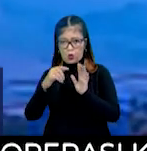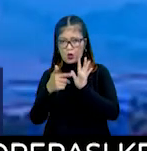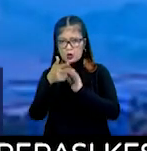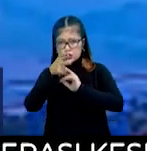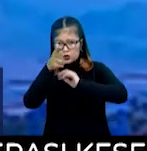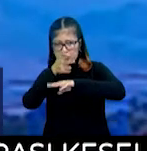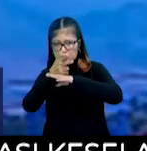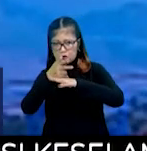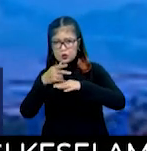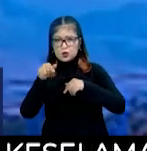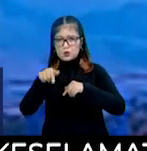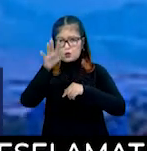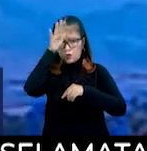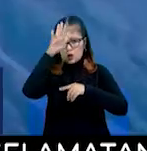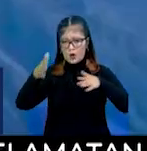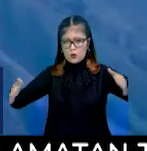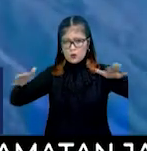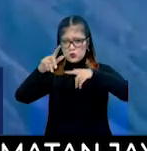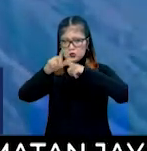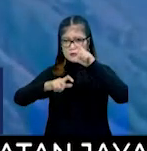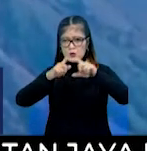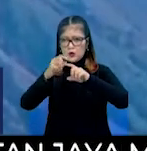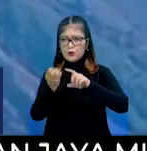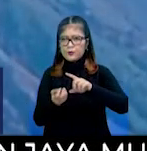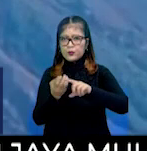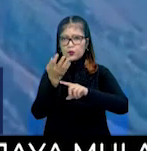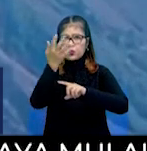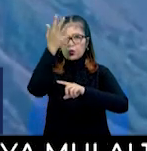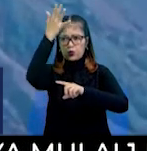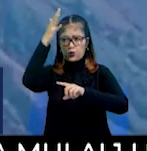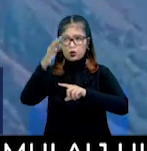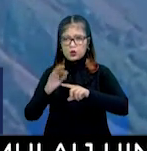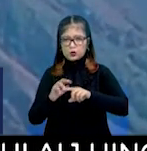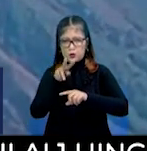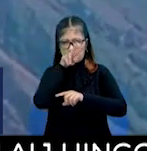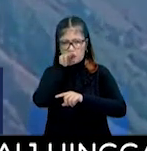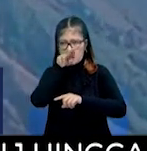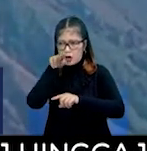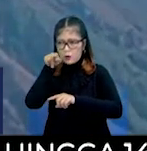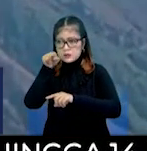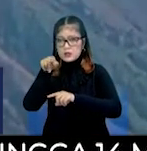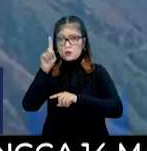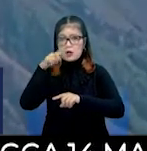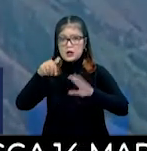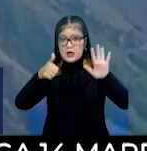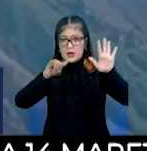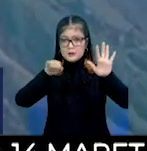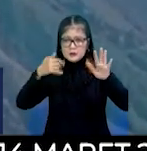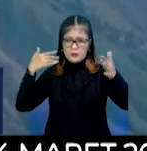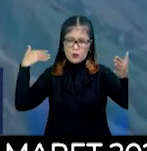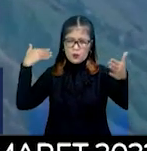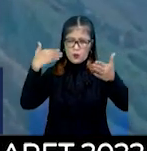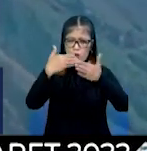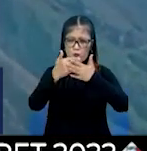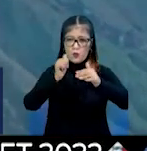abu vulkanik. Data dari pos pengamatan Gunung Api Semeru dalam 6 jam terakhir tercatat aktivitas kegempaan Gunung Semeru didominasi